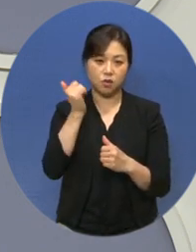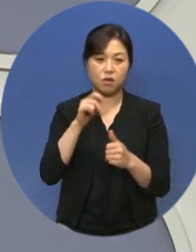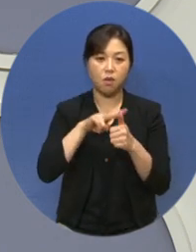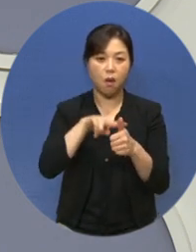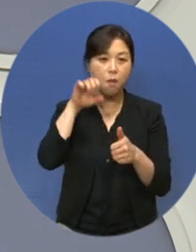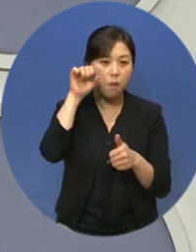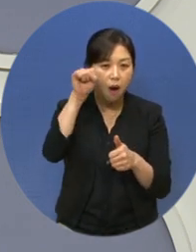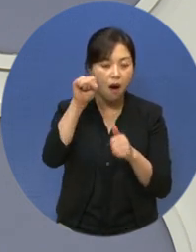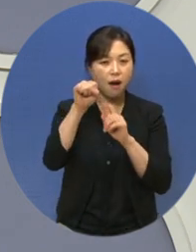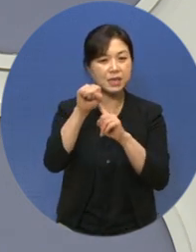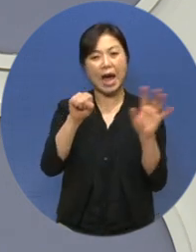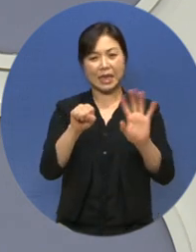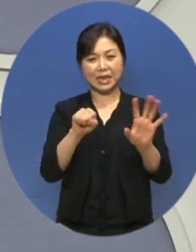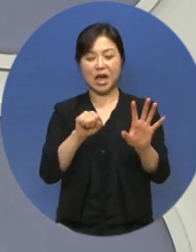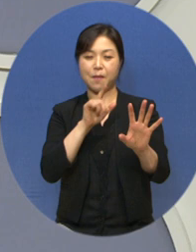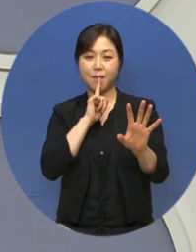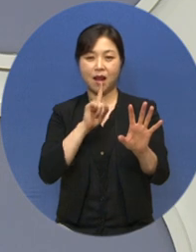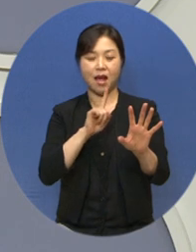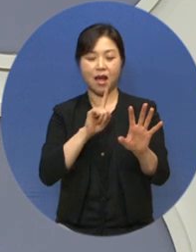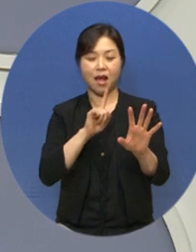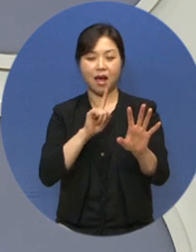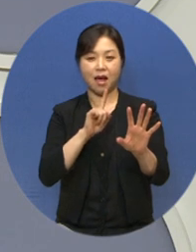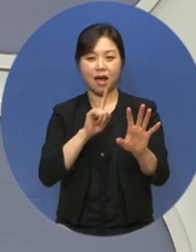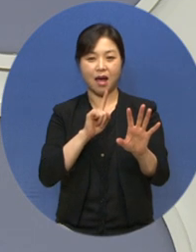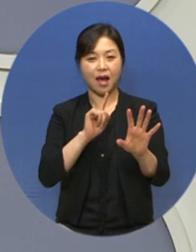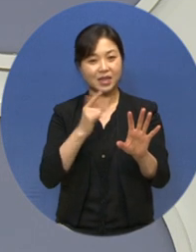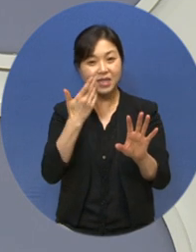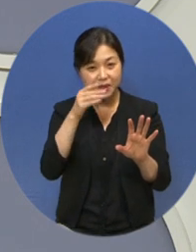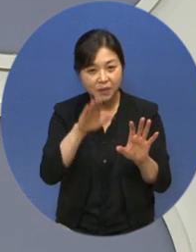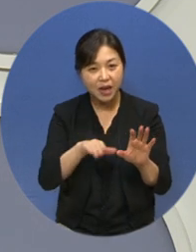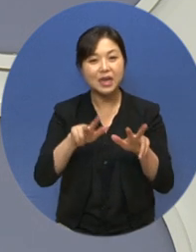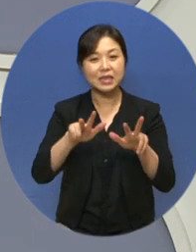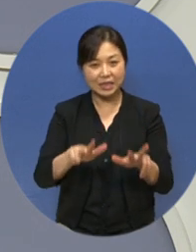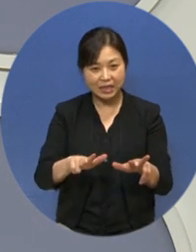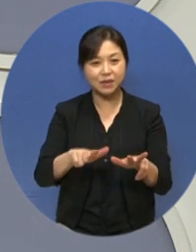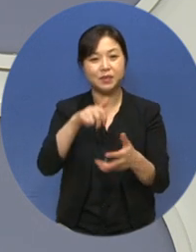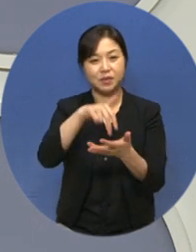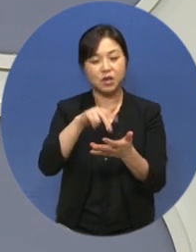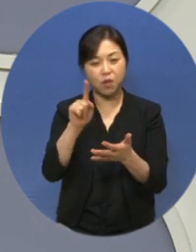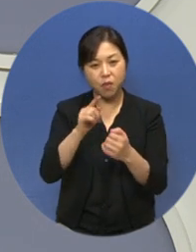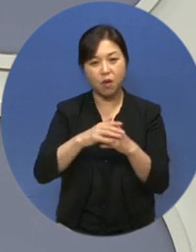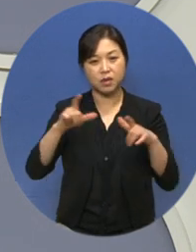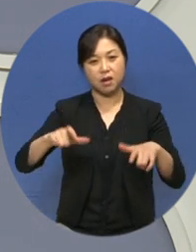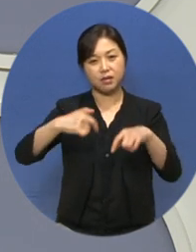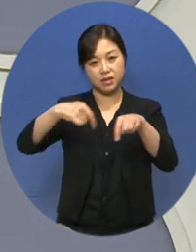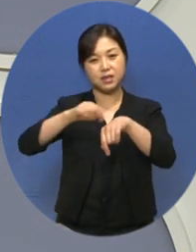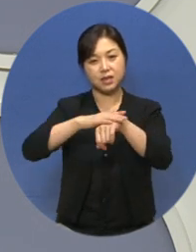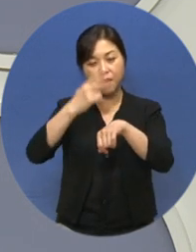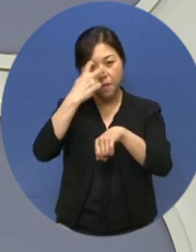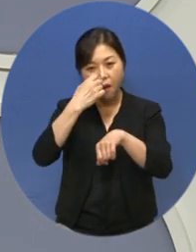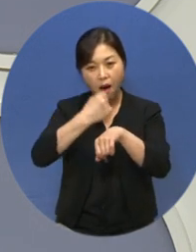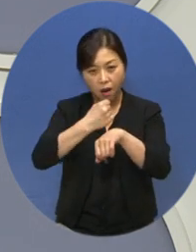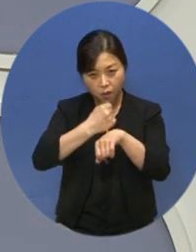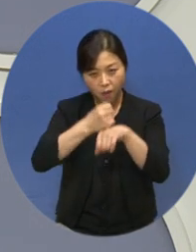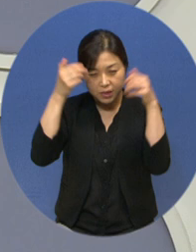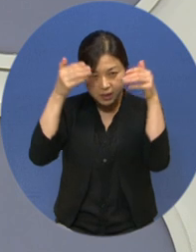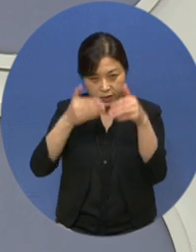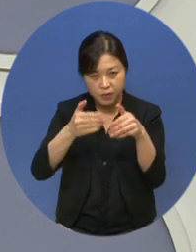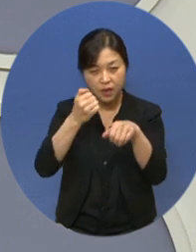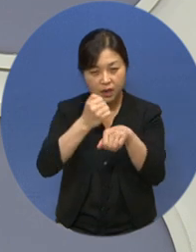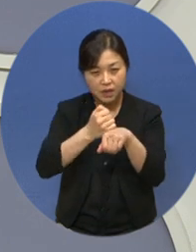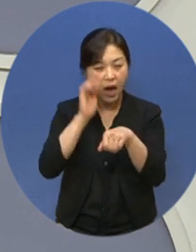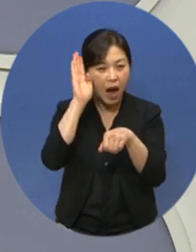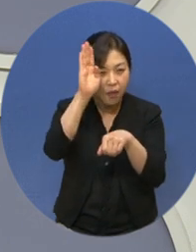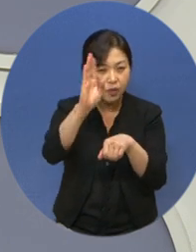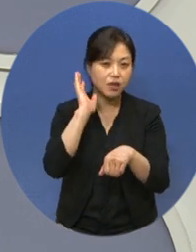출마하지 않겠다 그렇게 말씀드릴 수 없지만 지금으로선 도정을 잘 잡히고 도저히 전심전력을 하는 것이 또 그런 꿈을